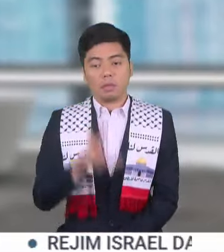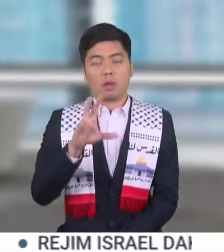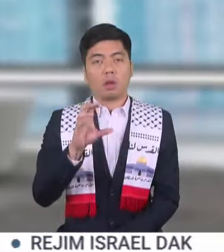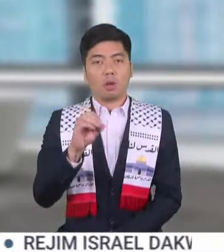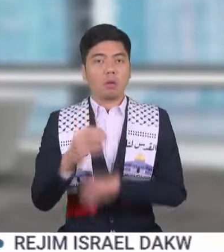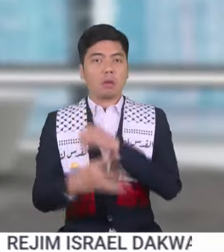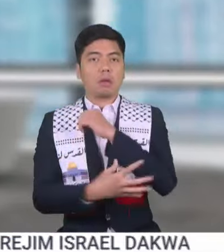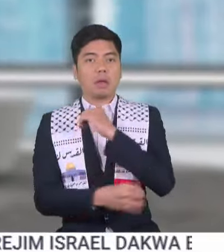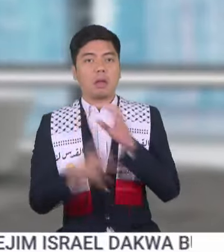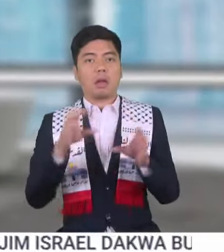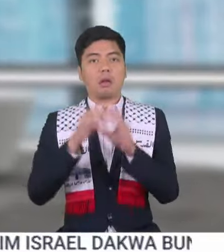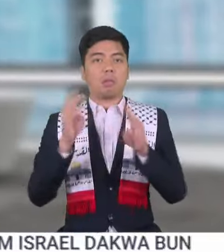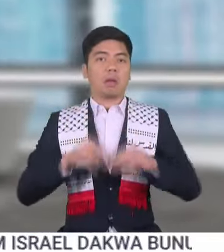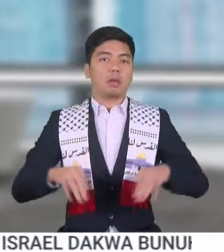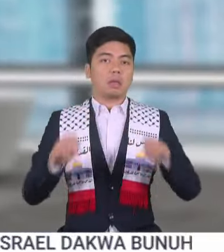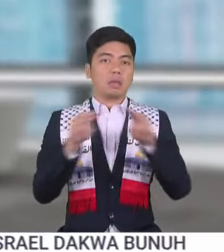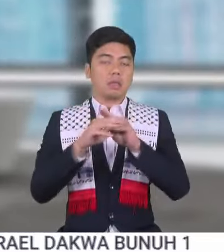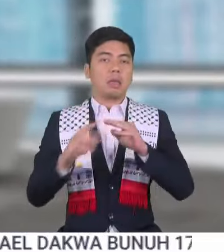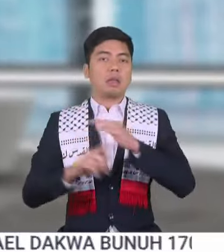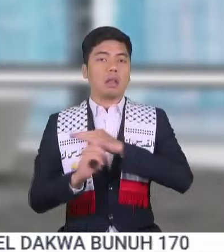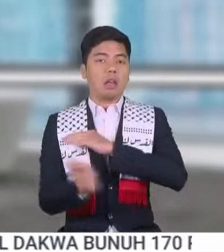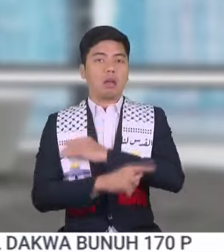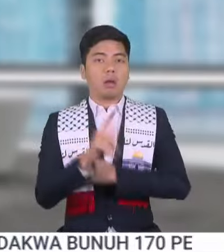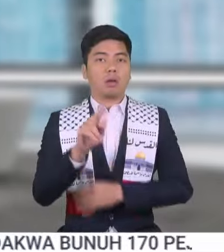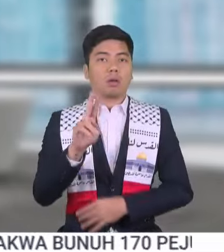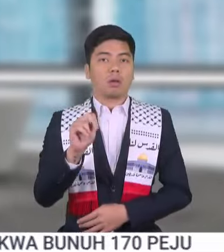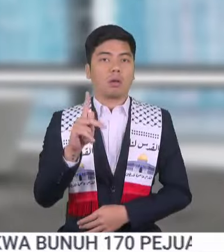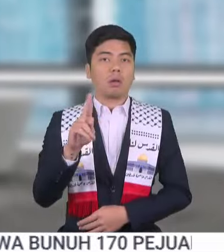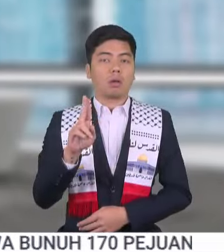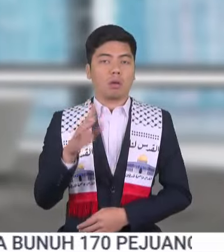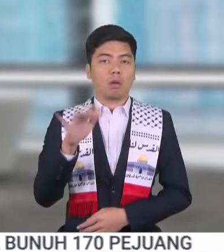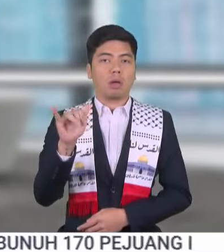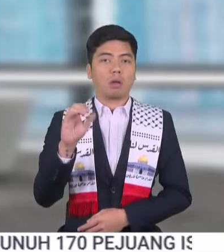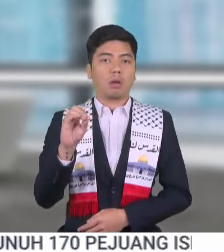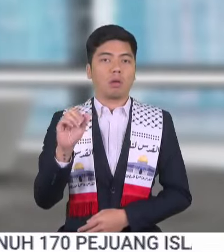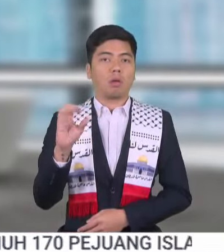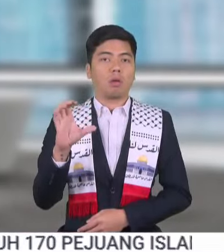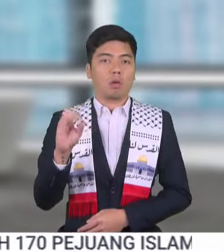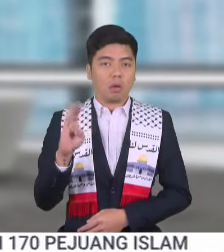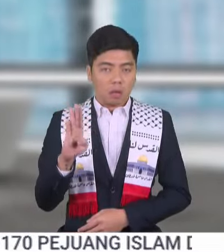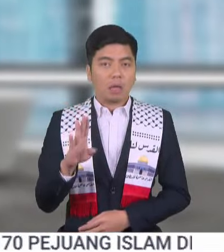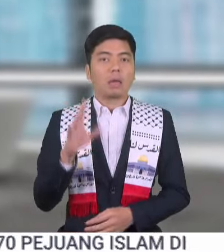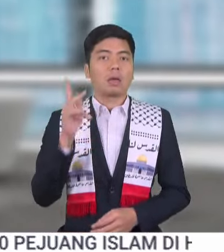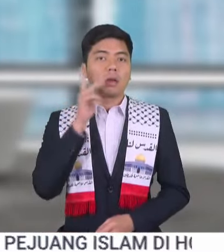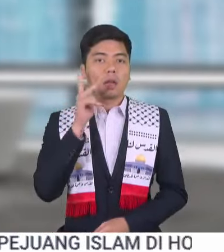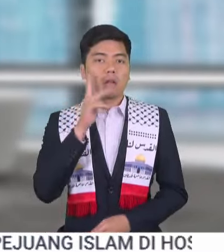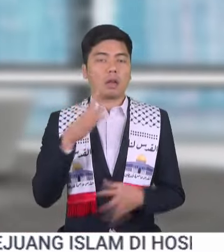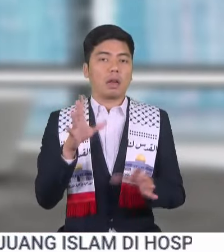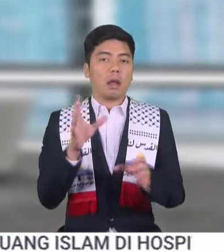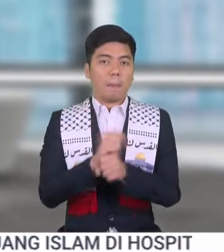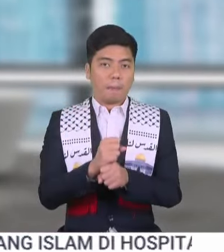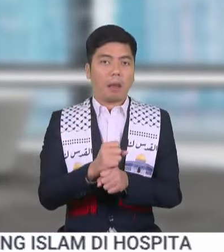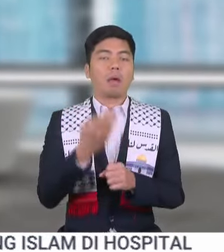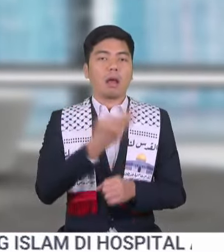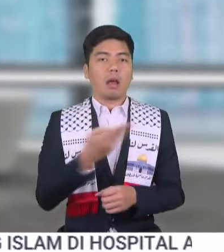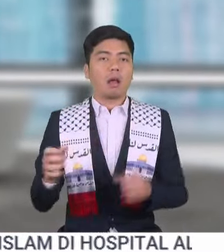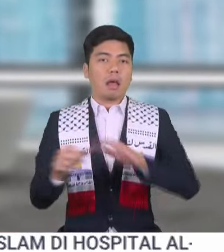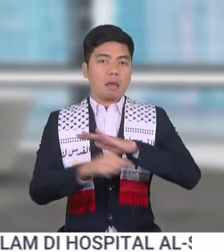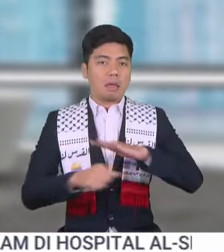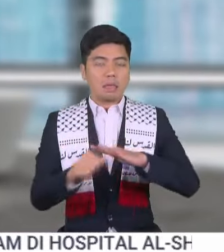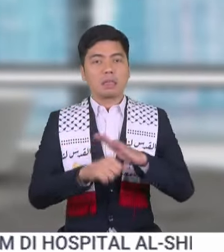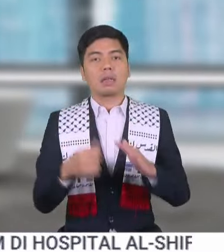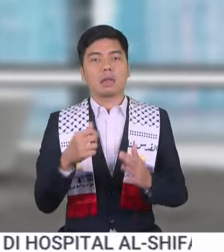30 asnaf sekitar kariah Masjid Taman Tengku Yaakob Alustar Kedah menerima sumbangan barangan keperluan dan wang tunai